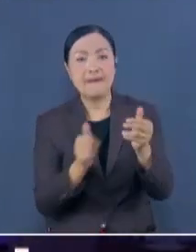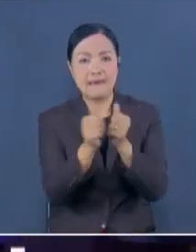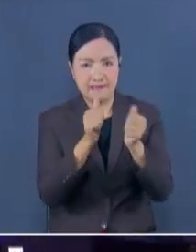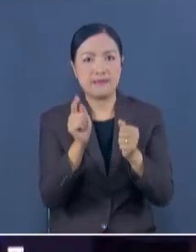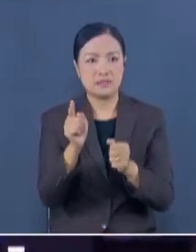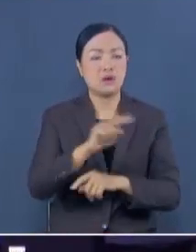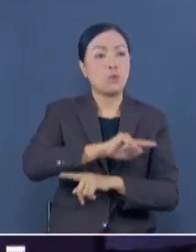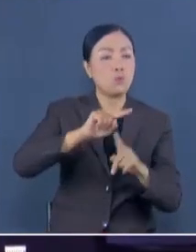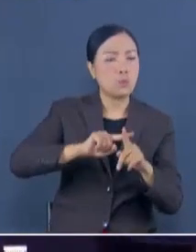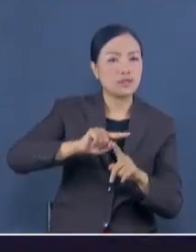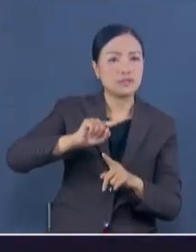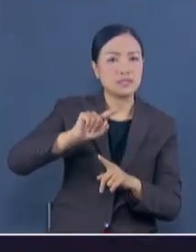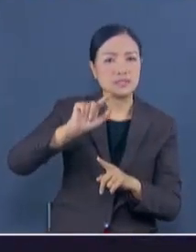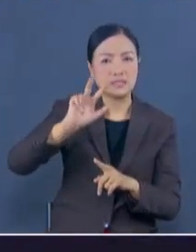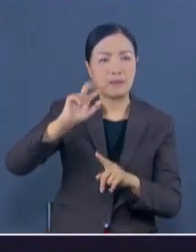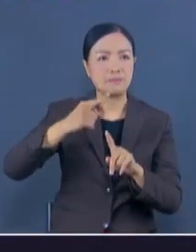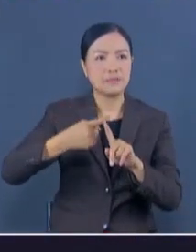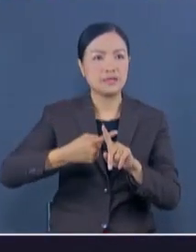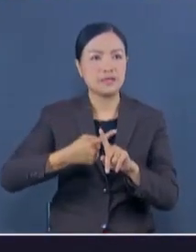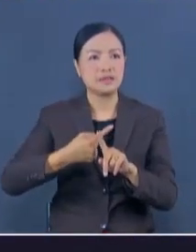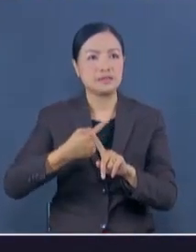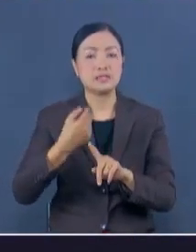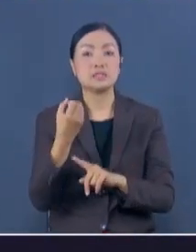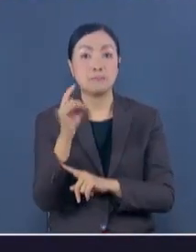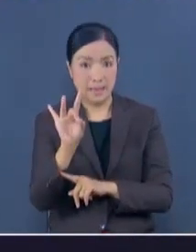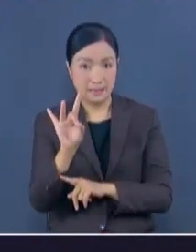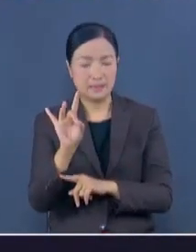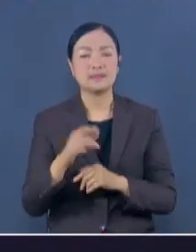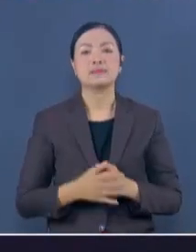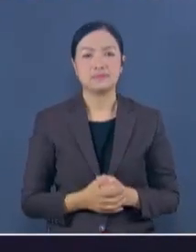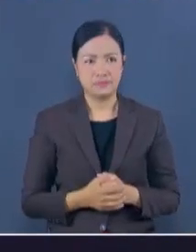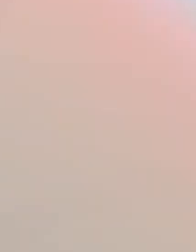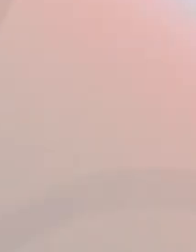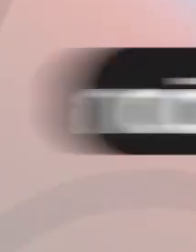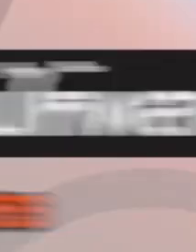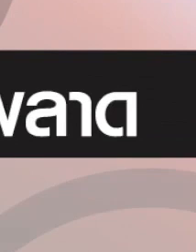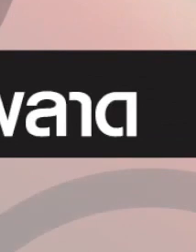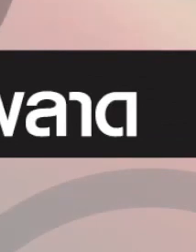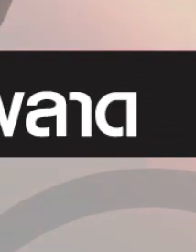สิงหาคมเริ่มการแข่งขัน9โมงเช้านะครับไปตามรุ่นตามเชียร์ได้ครับ